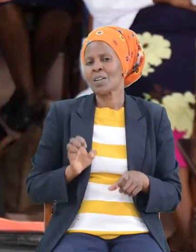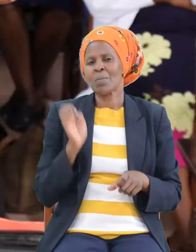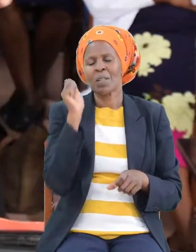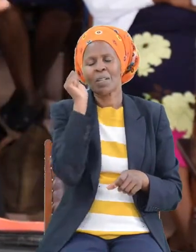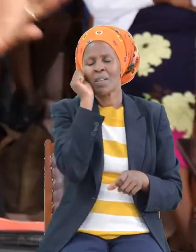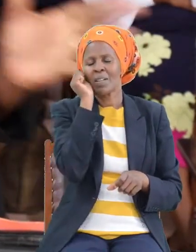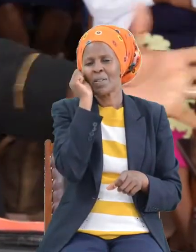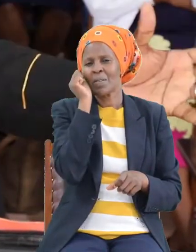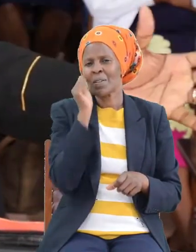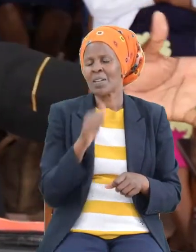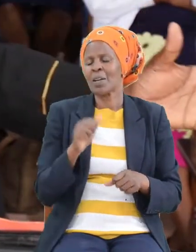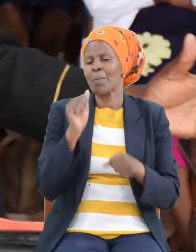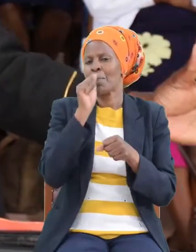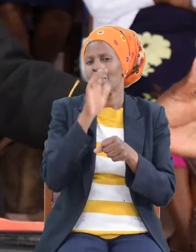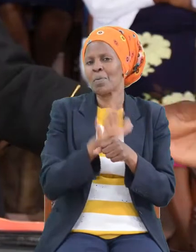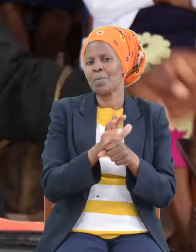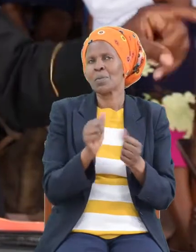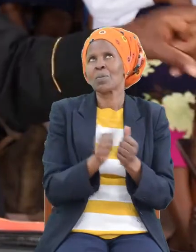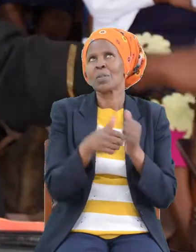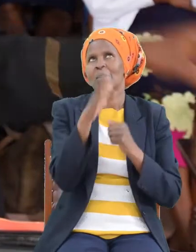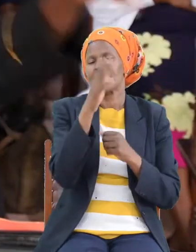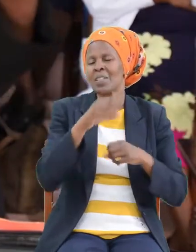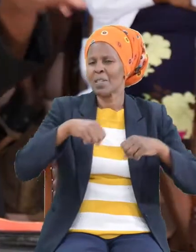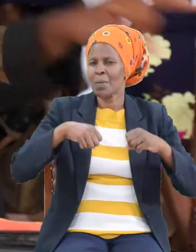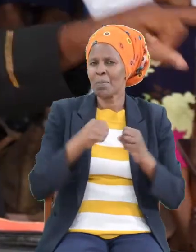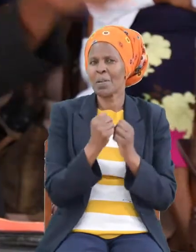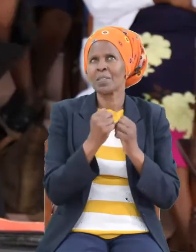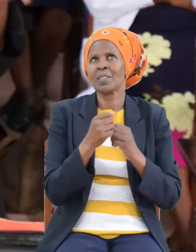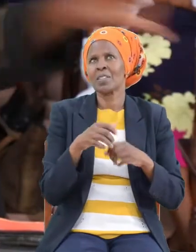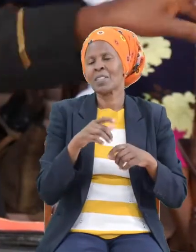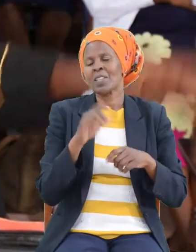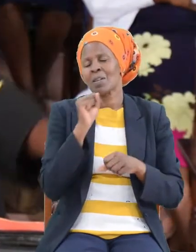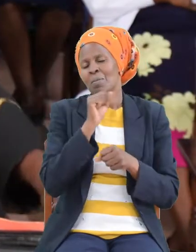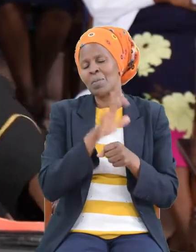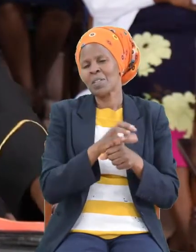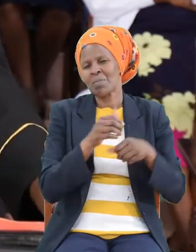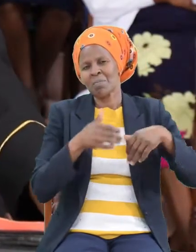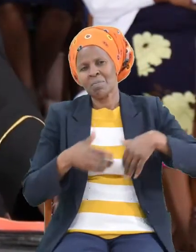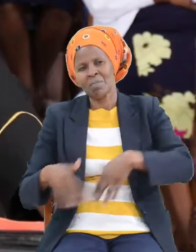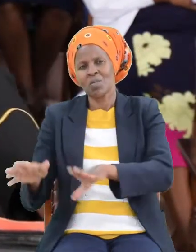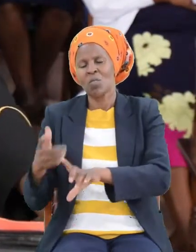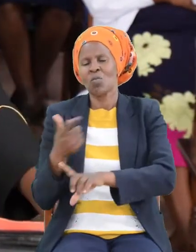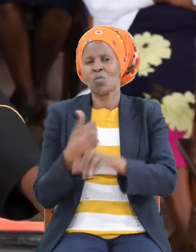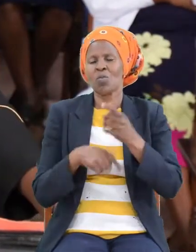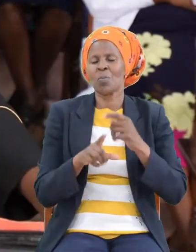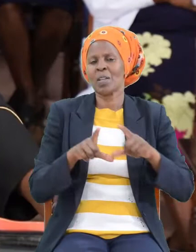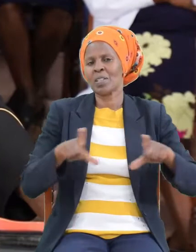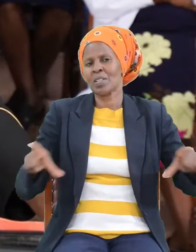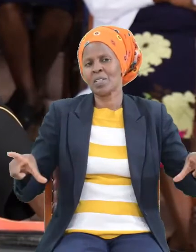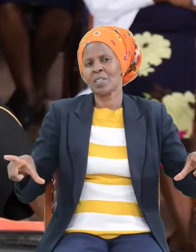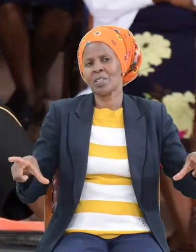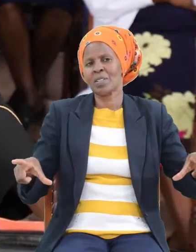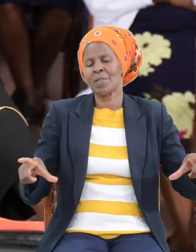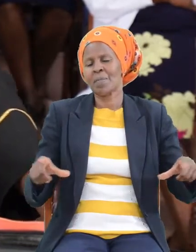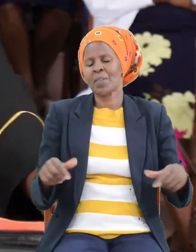Mungu, na wakavunja ile agano, na wakafukuzwa, wakatolewa, wakatoroshwa kutoka ile bustani ya